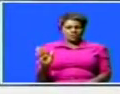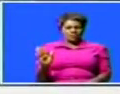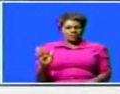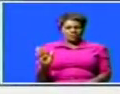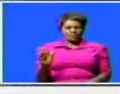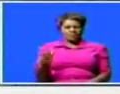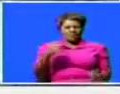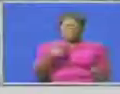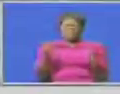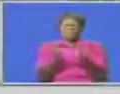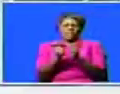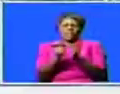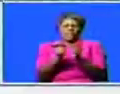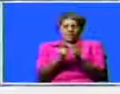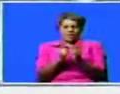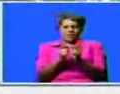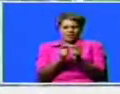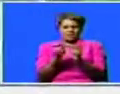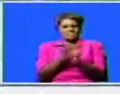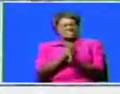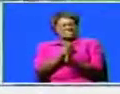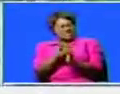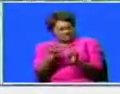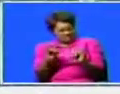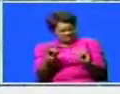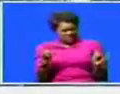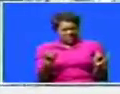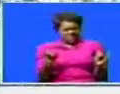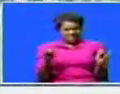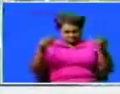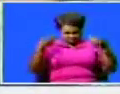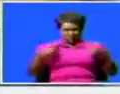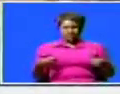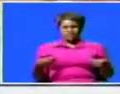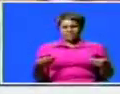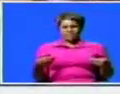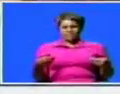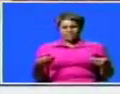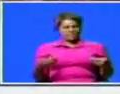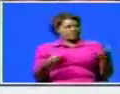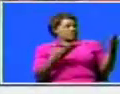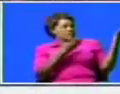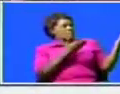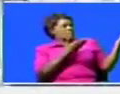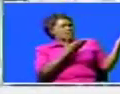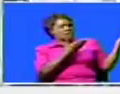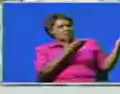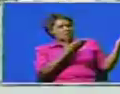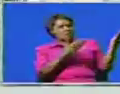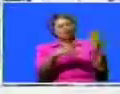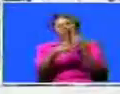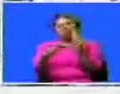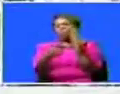wanasiasa unamuingia. Anaonekana msafi kutokana na kuwa aliamua kuacha madawa, na hapa anaonekana kuwa mfano wa